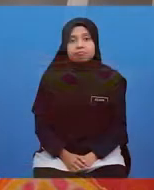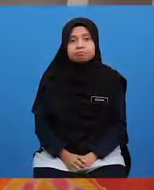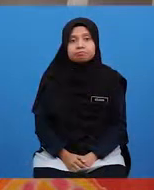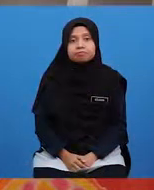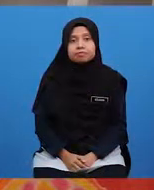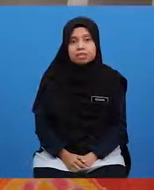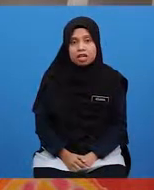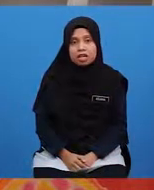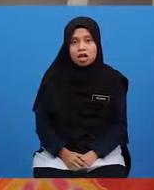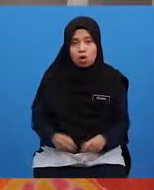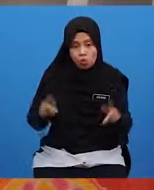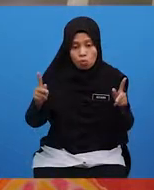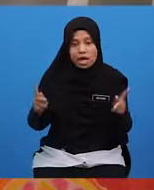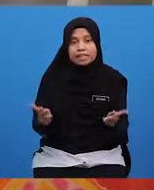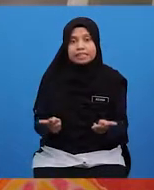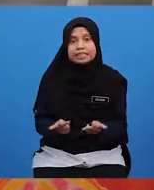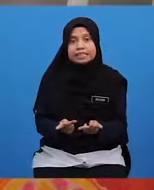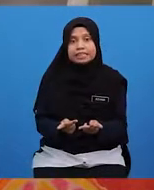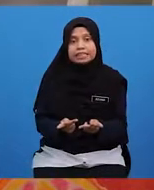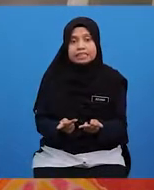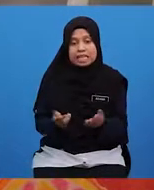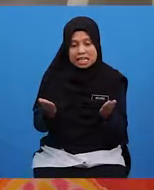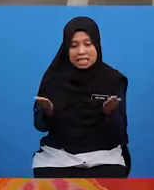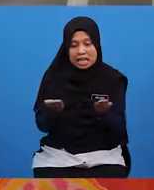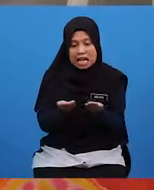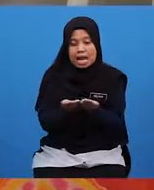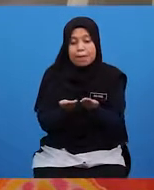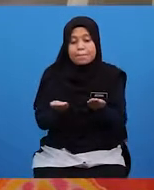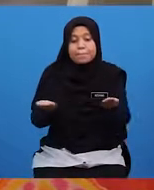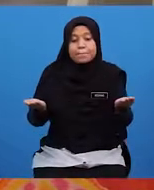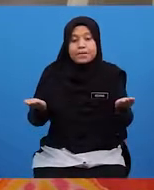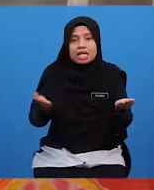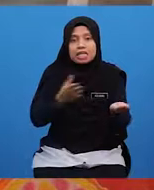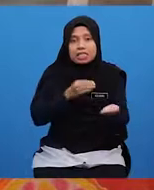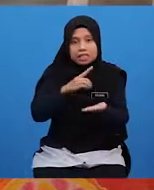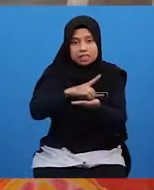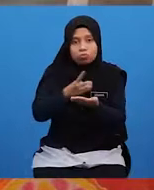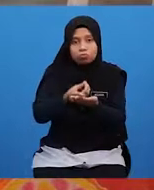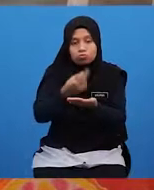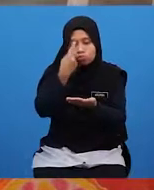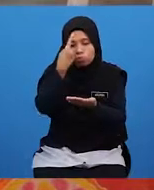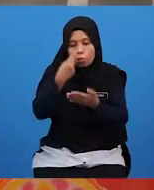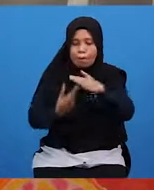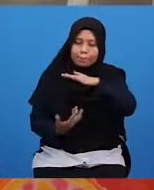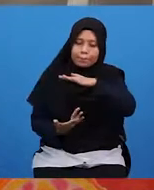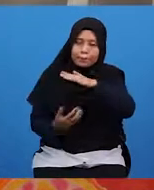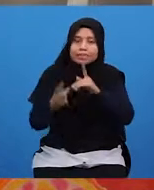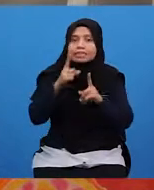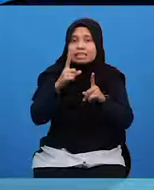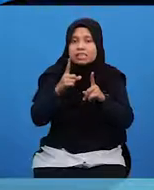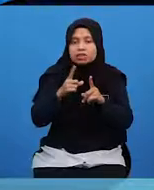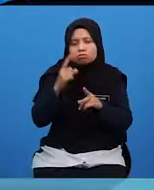Kuali lepeh dan dapur digunakan untuk memanaskan lilin agar lilin sentiasa